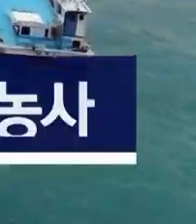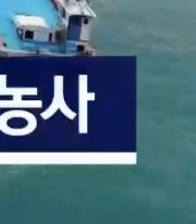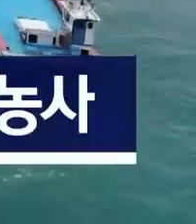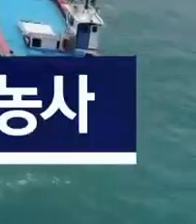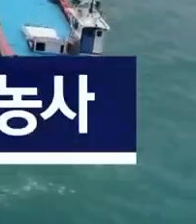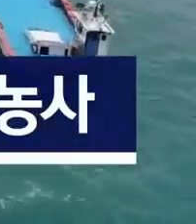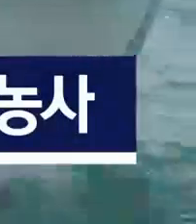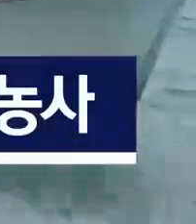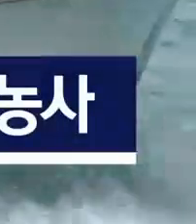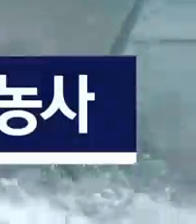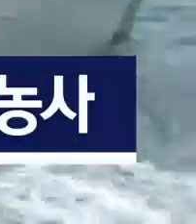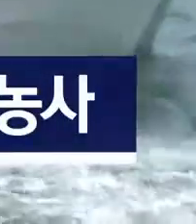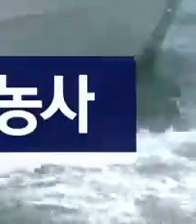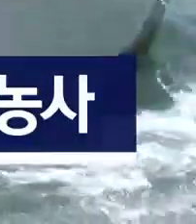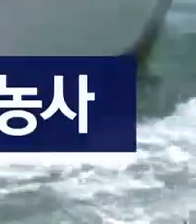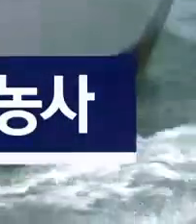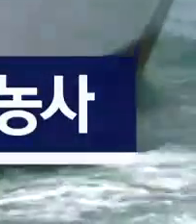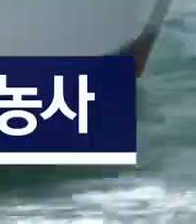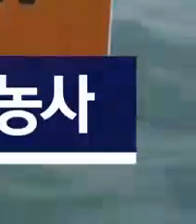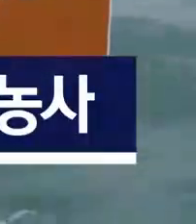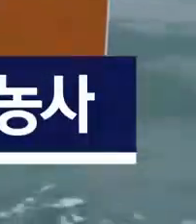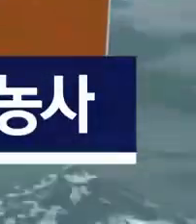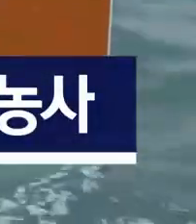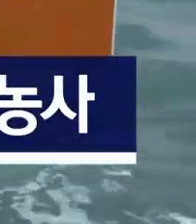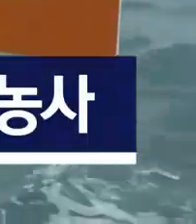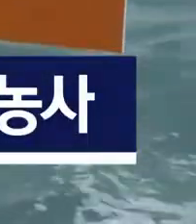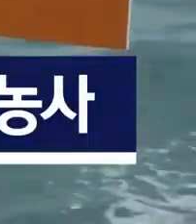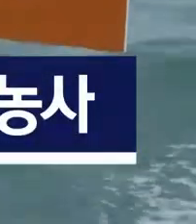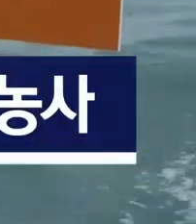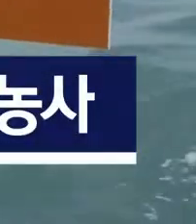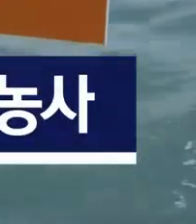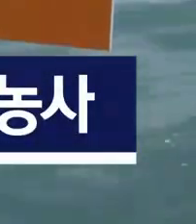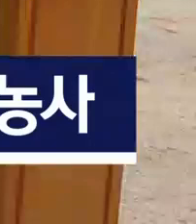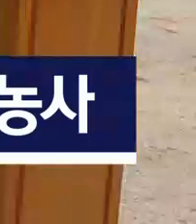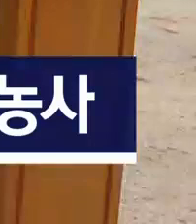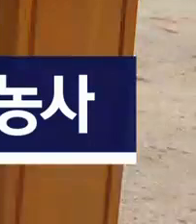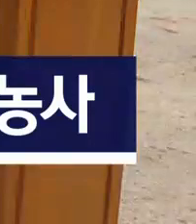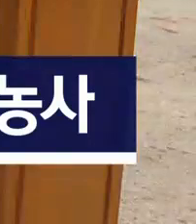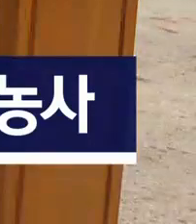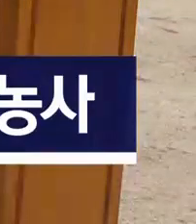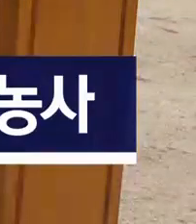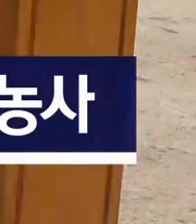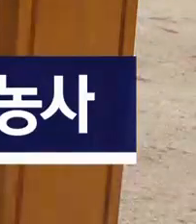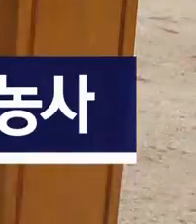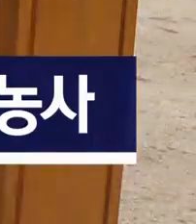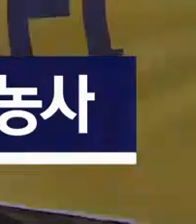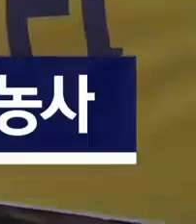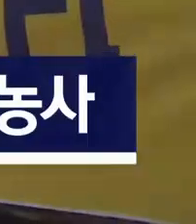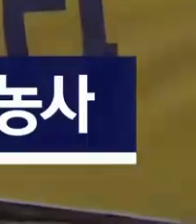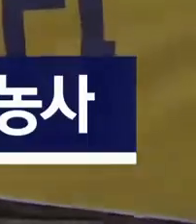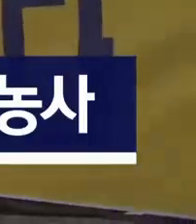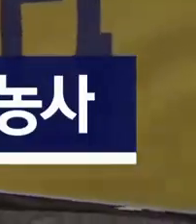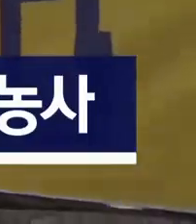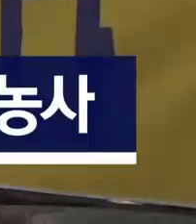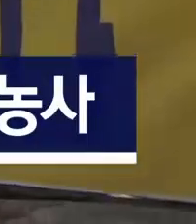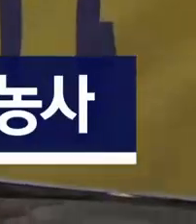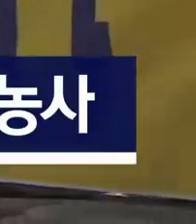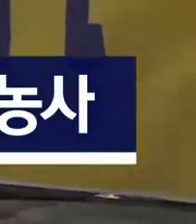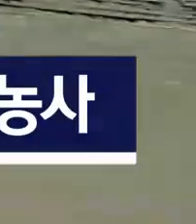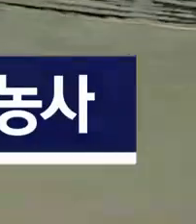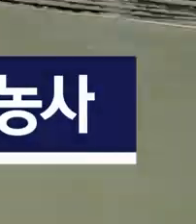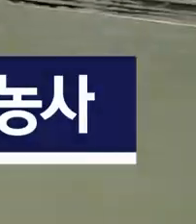40년을 끌어온 만호해역의 어업권 분쟁은 법원이 진도어민들의 손을 들어주며 일단락되는 듯했지만 갈등이 계속되고